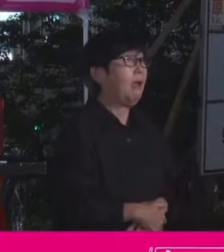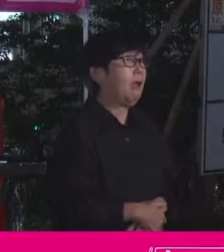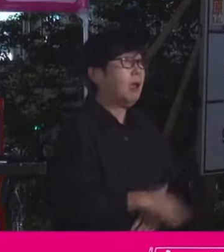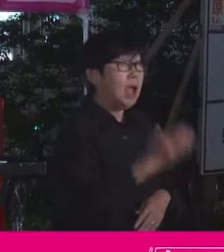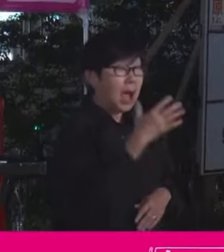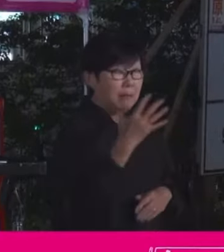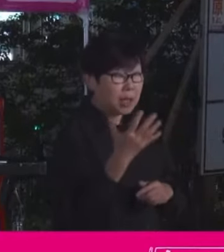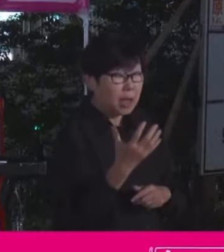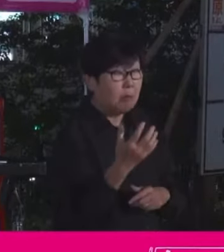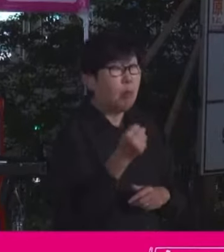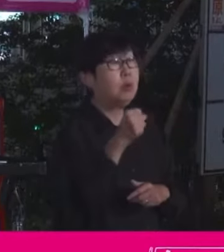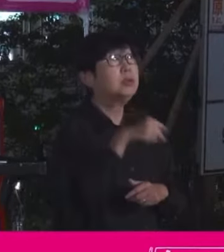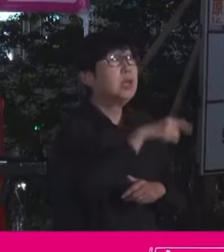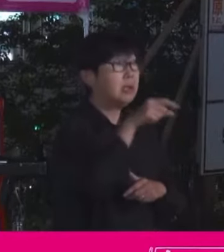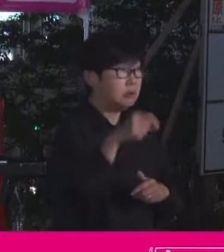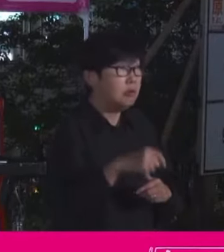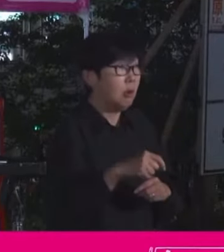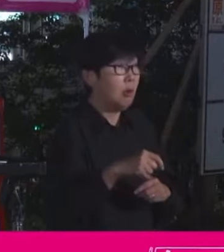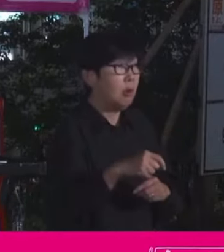が持っている